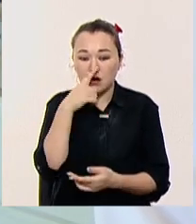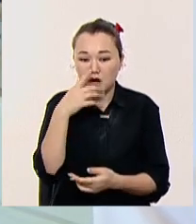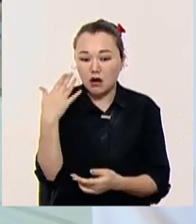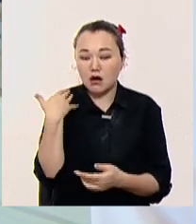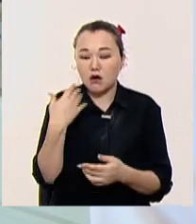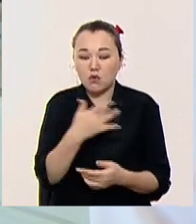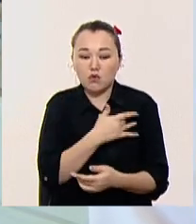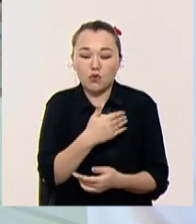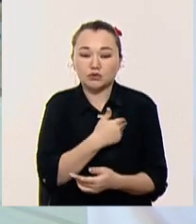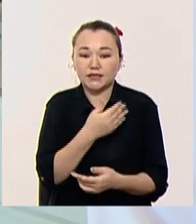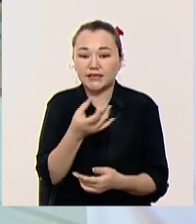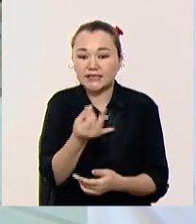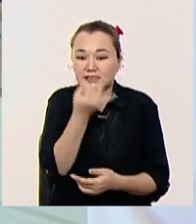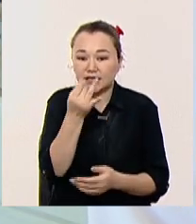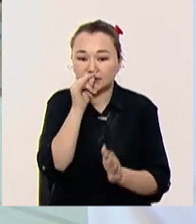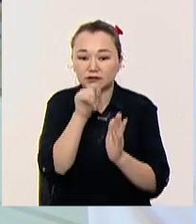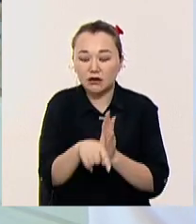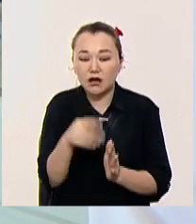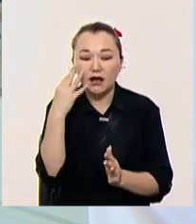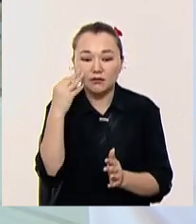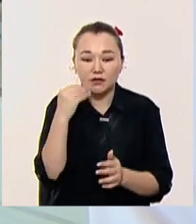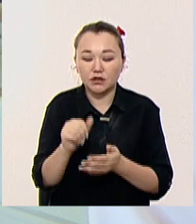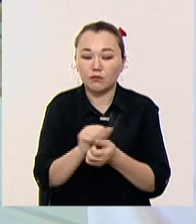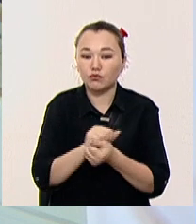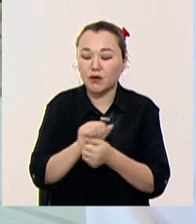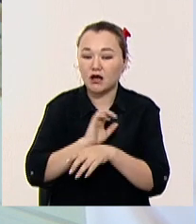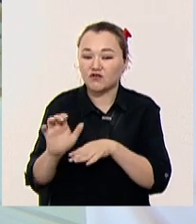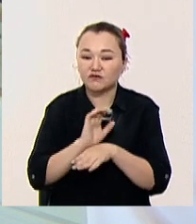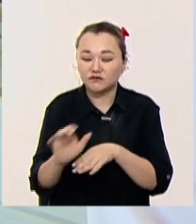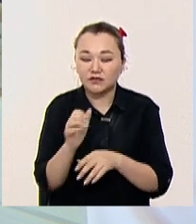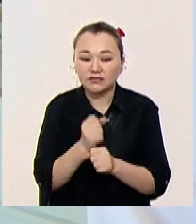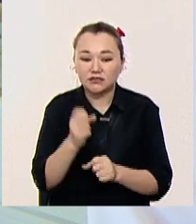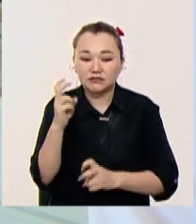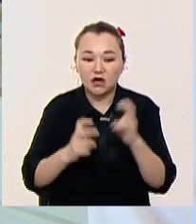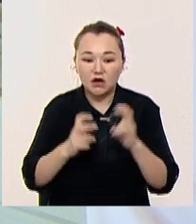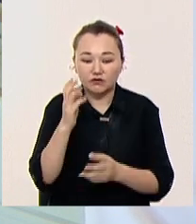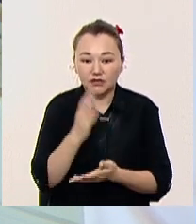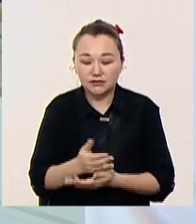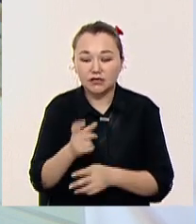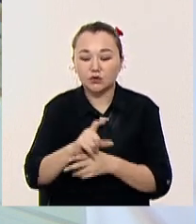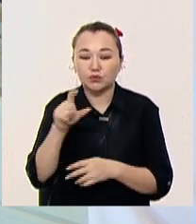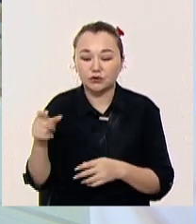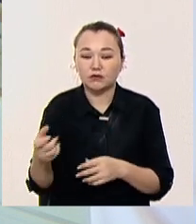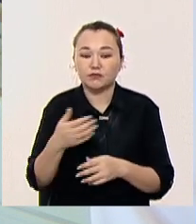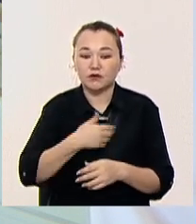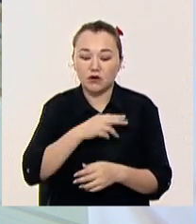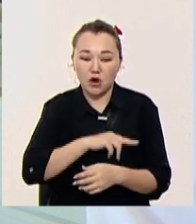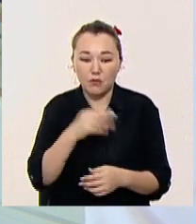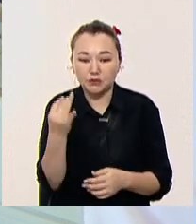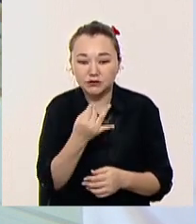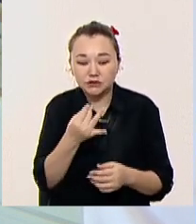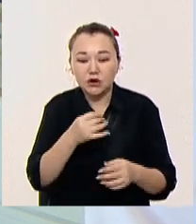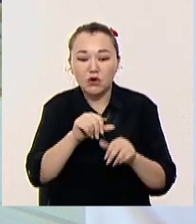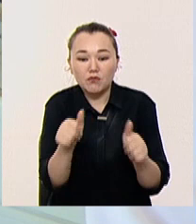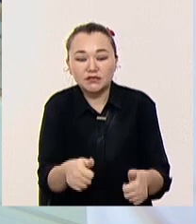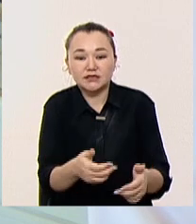қызығушылық туғызған Алматыда қағаз шығаратын завод бар. Сол заводтың өкілдері келіп біздің жұмыспен қызығып, біздің үлгілерімізді алып